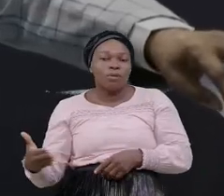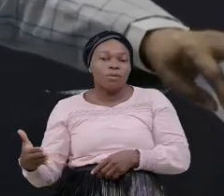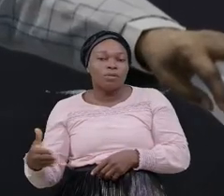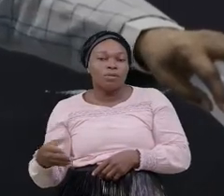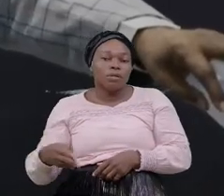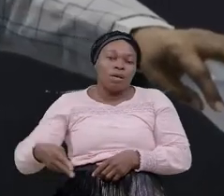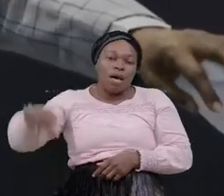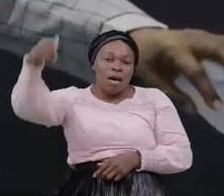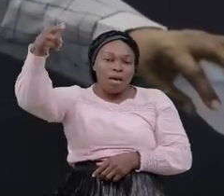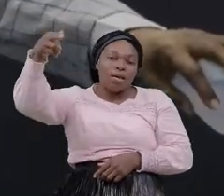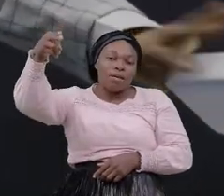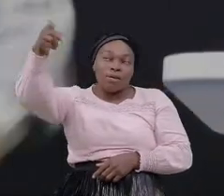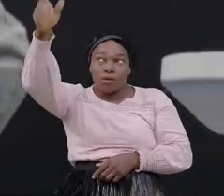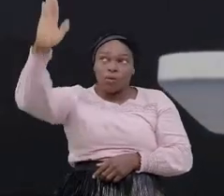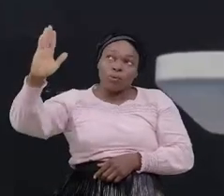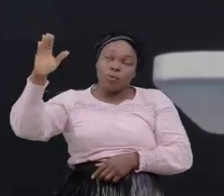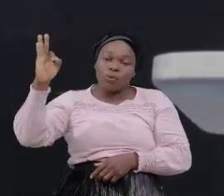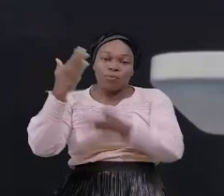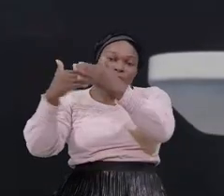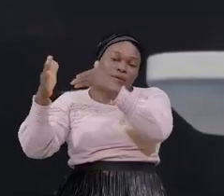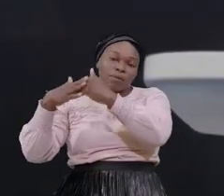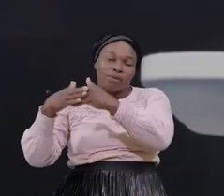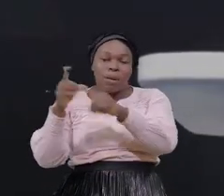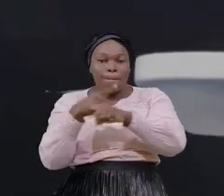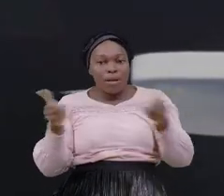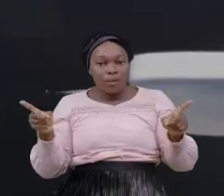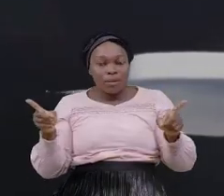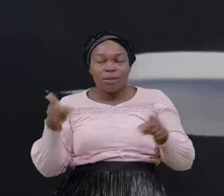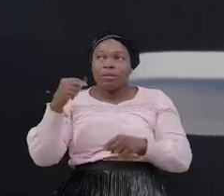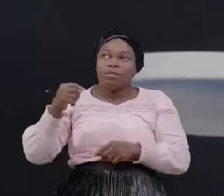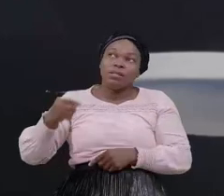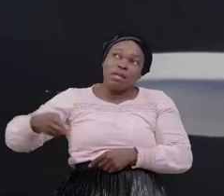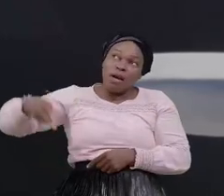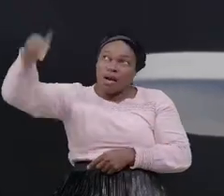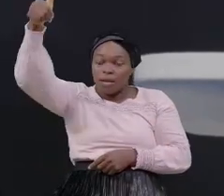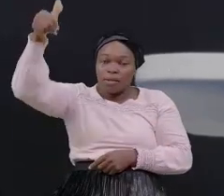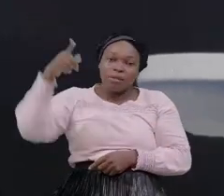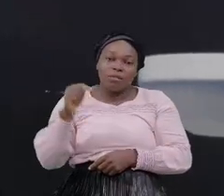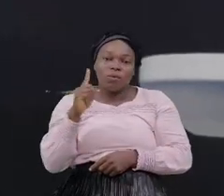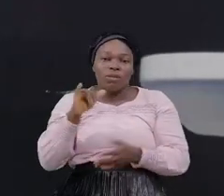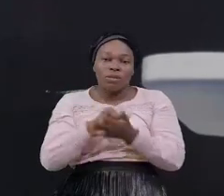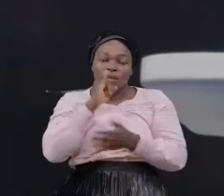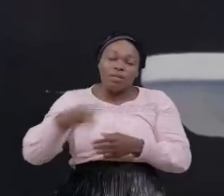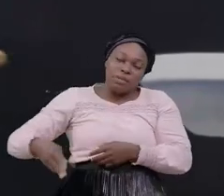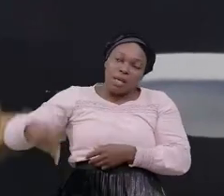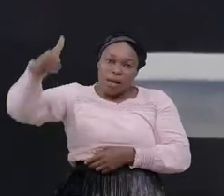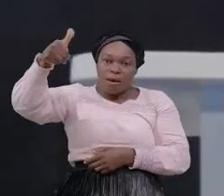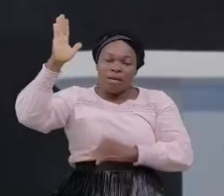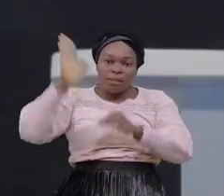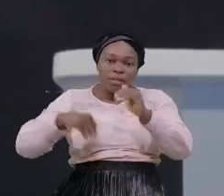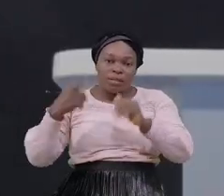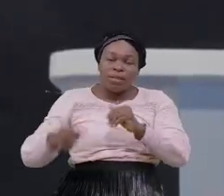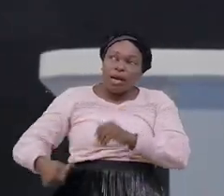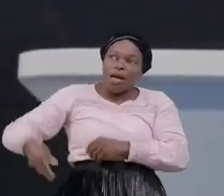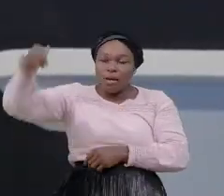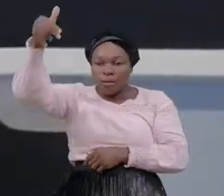petites. Mais le Dieu suprême des cieux, même le Dieu le plus grand que